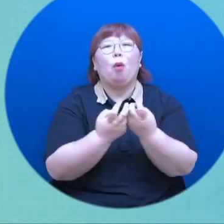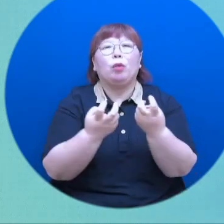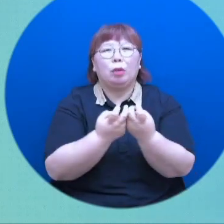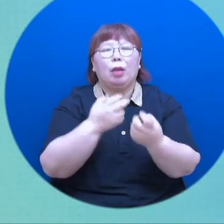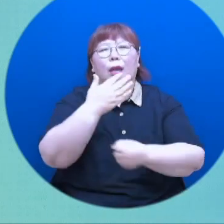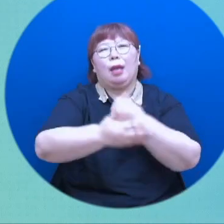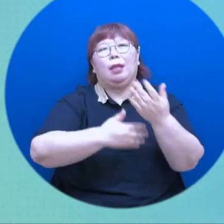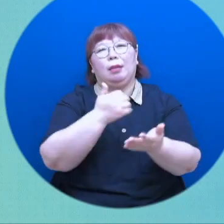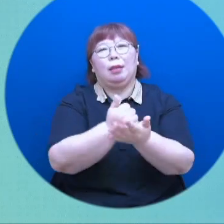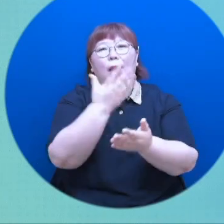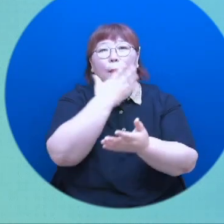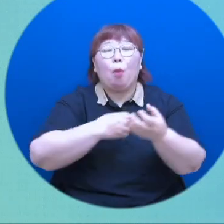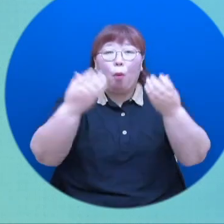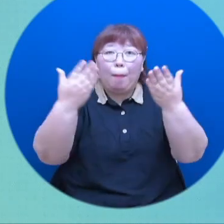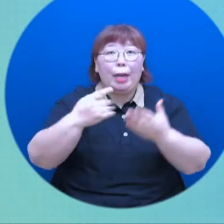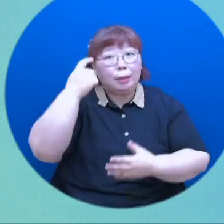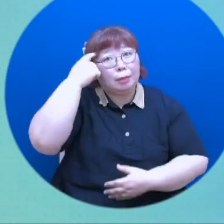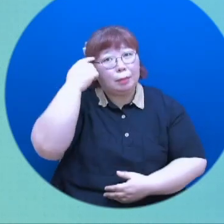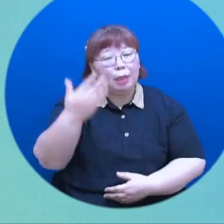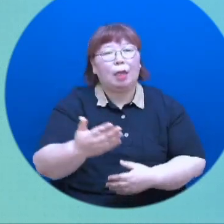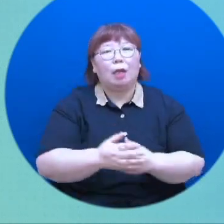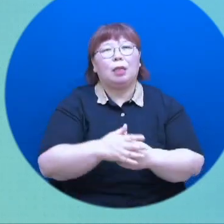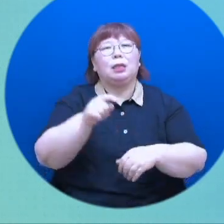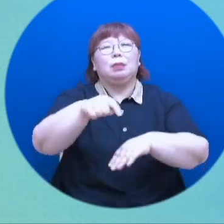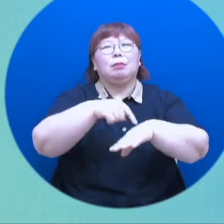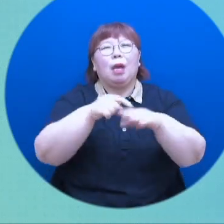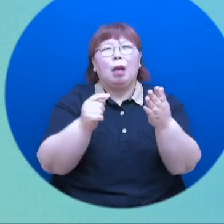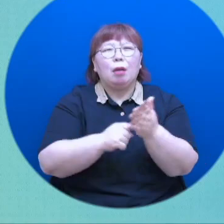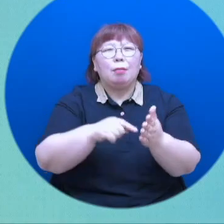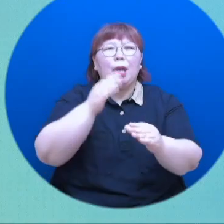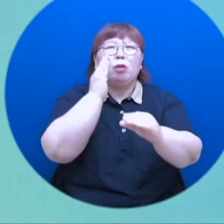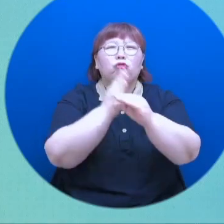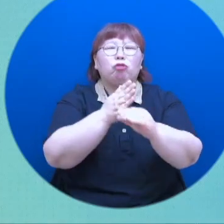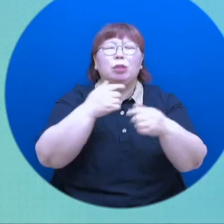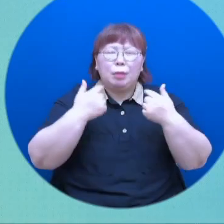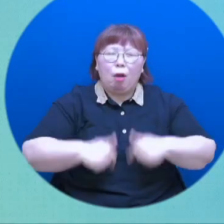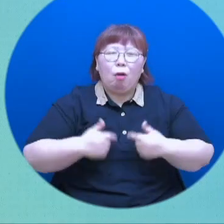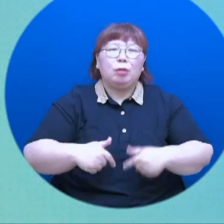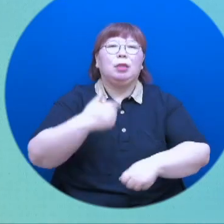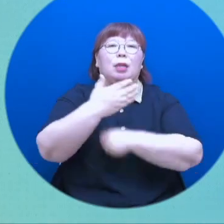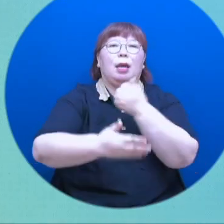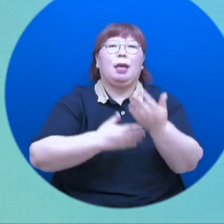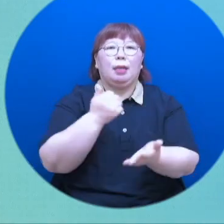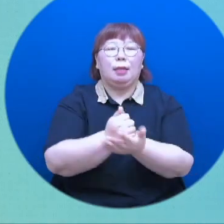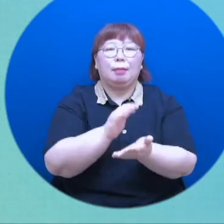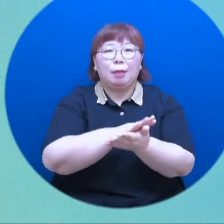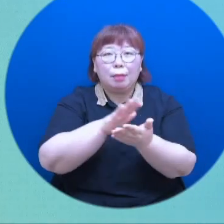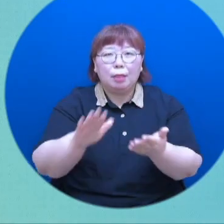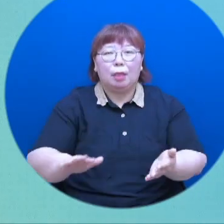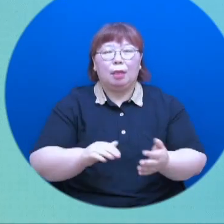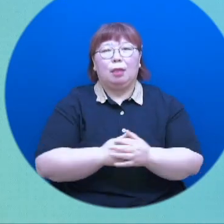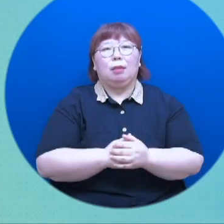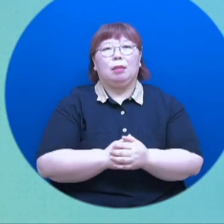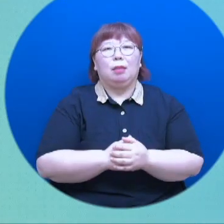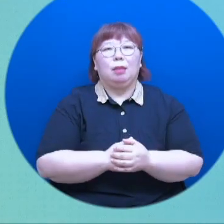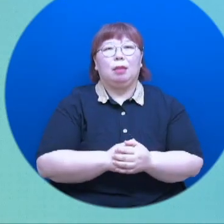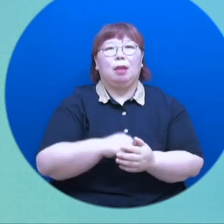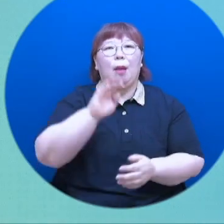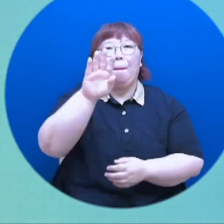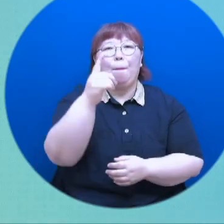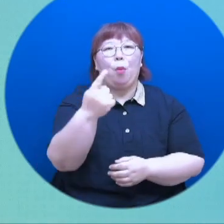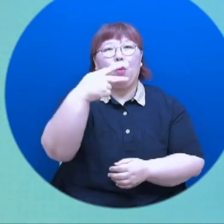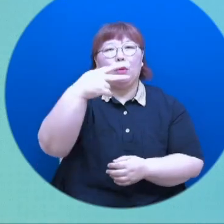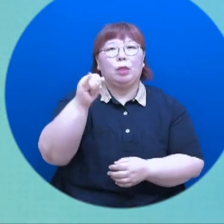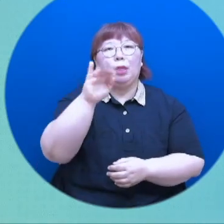복 받습니까? 그 마음의 중심이 언제나 하나님이잖아요. 여러분, 보디발 아내가 성적